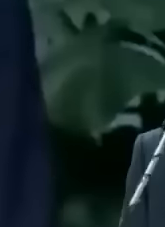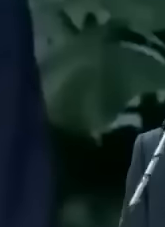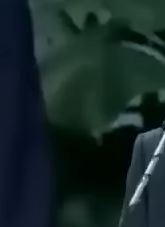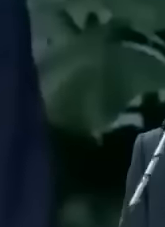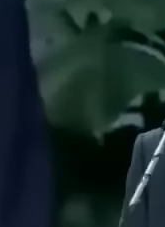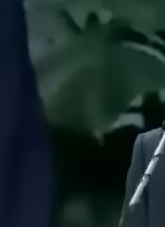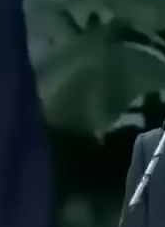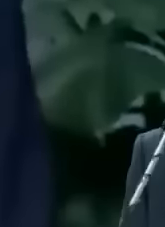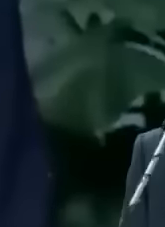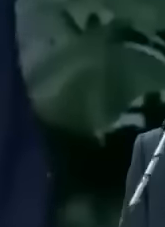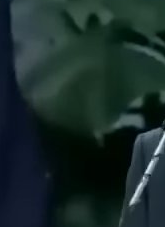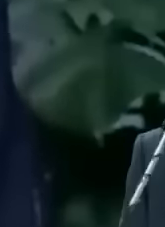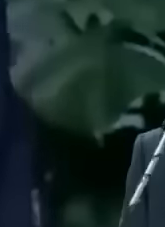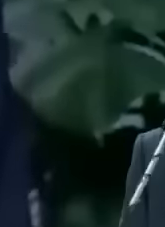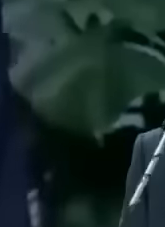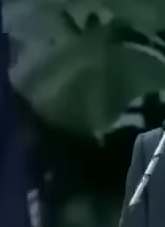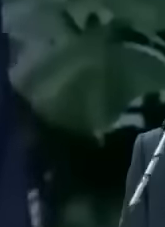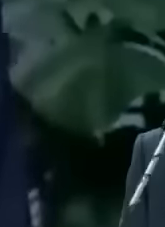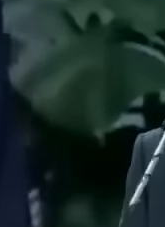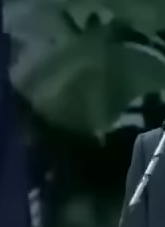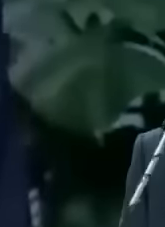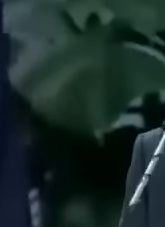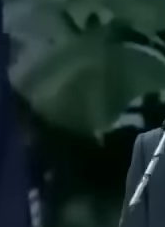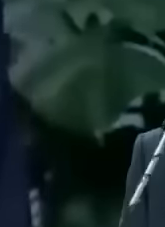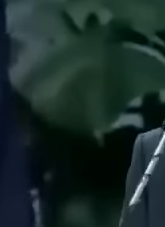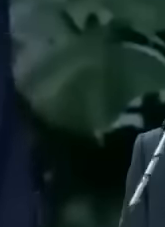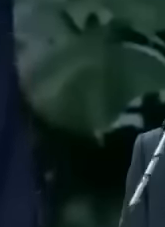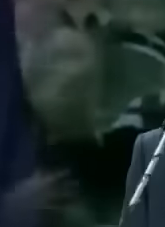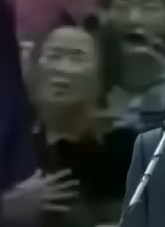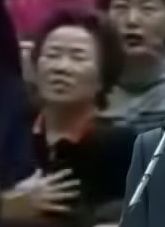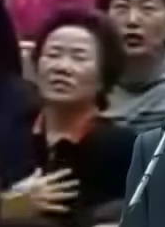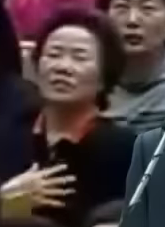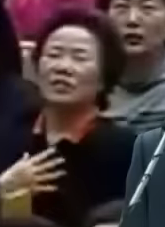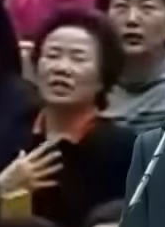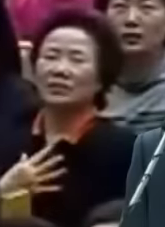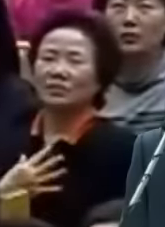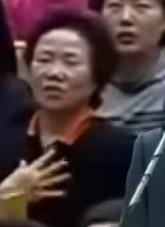한번 따라서 말씀하십시오. 나는 예수님이 계심으로